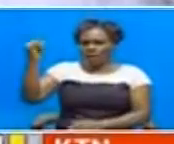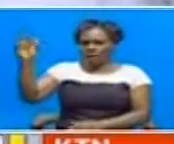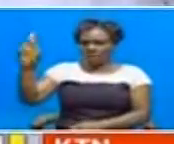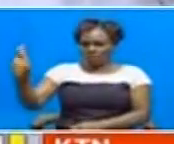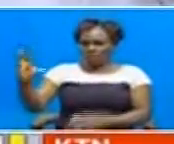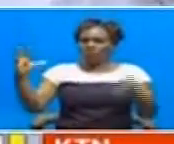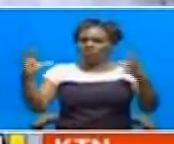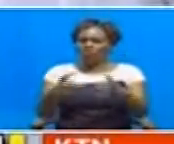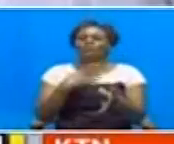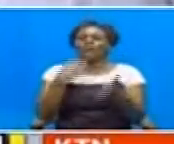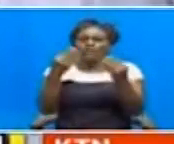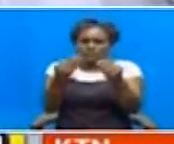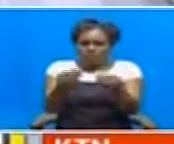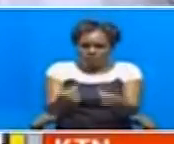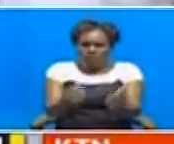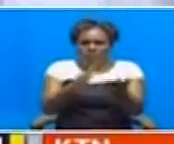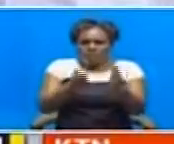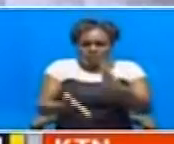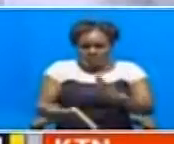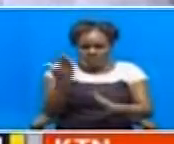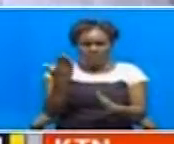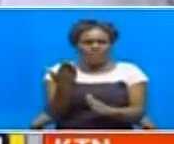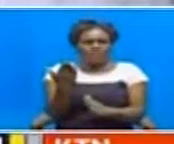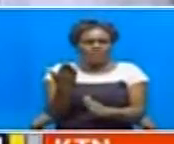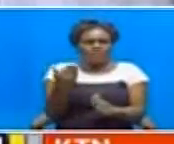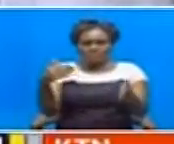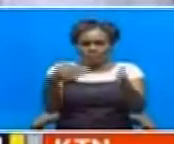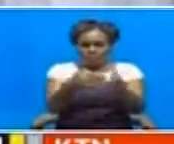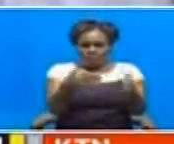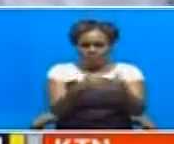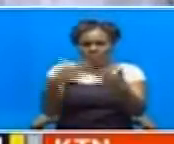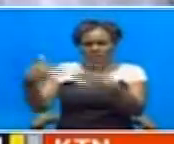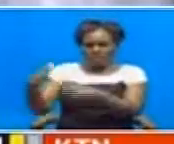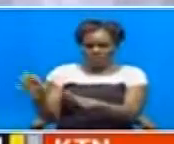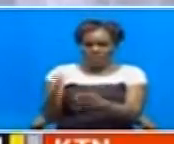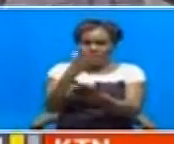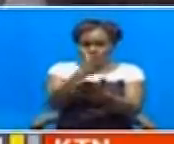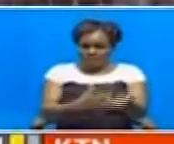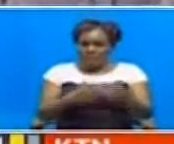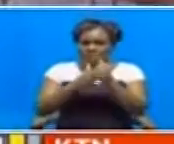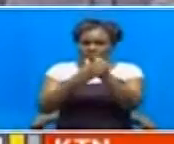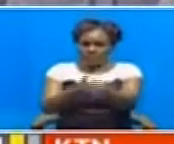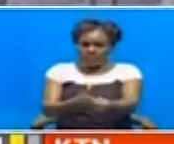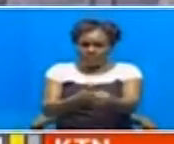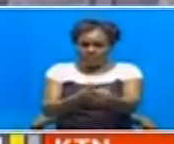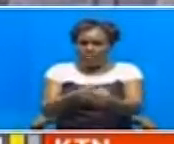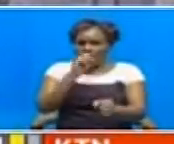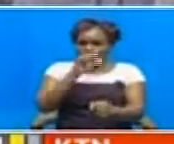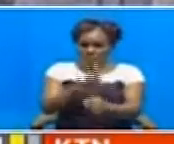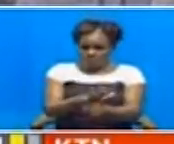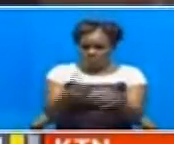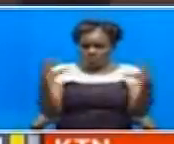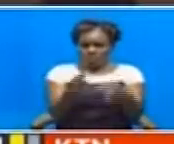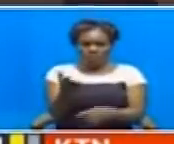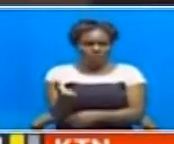wakazi wakitaka suluhu ya haraka na mwafaka katika swala hilo la marufuku ya kutoka nje. Baadhi ya viongozi aidha wamewapa hakikisho wakazi